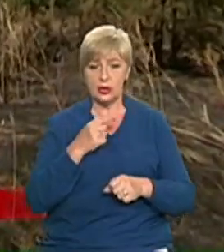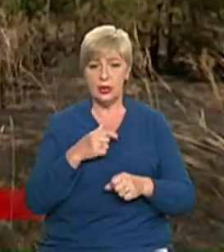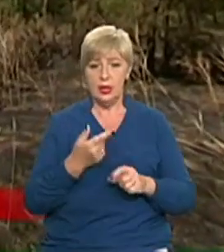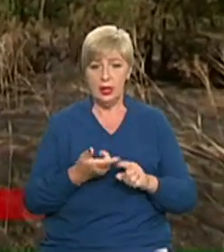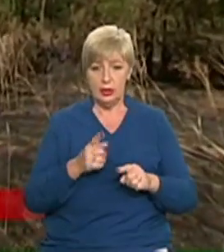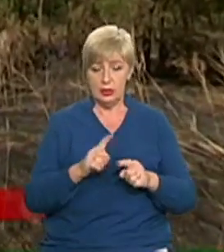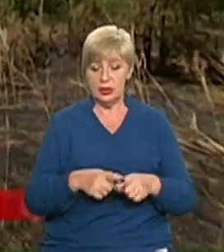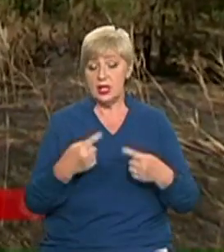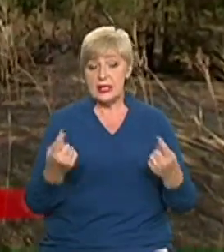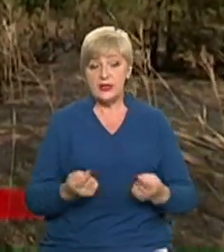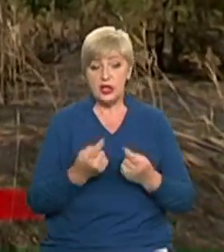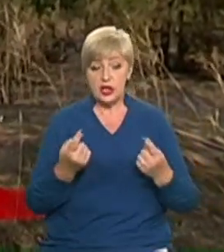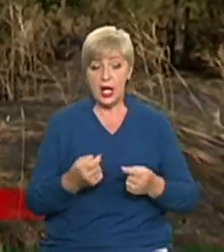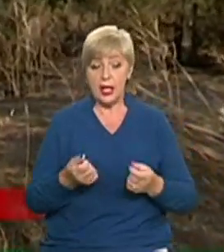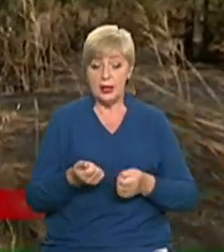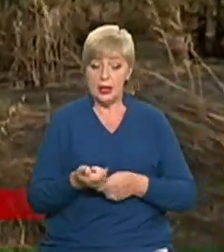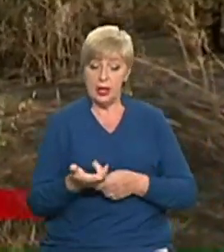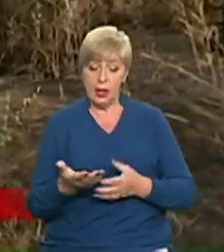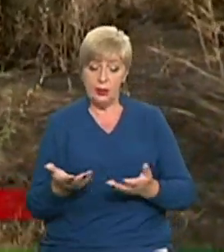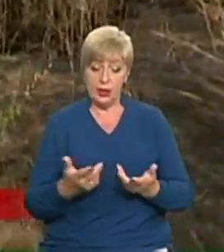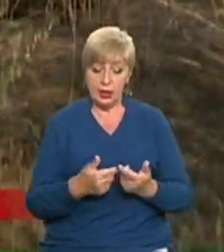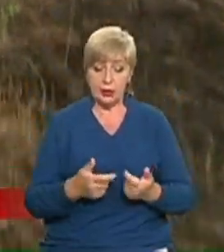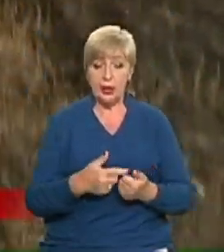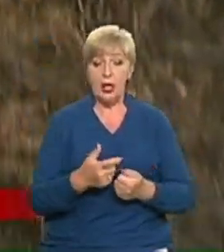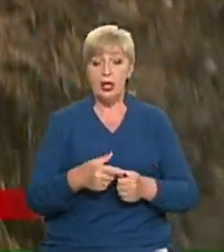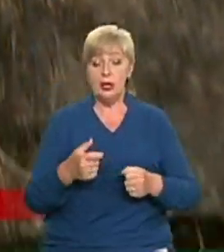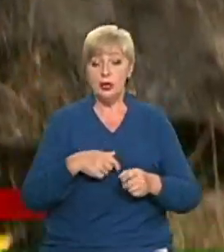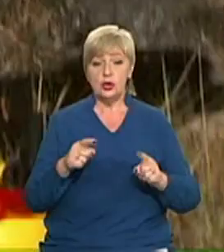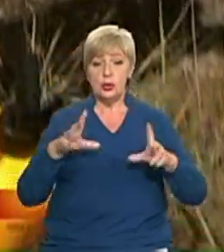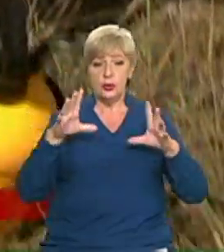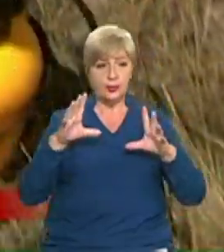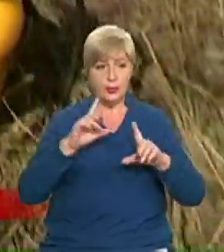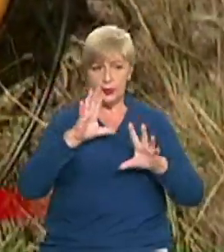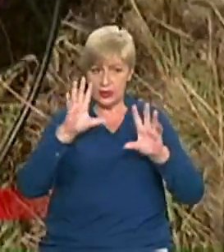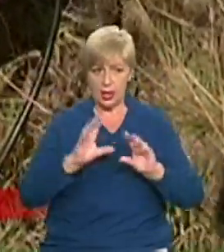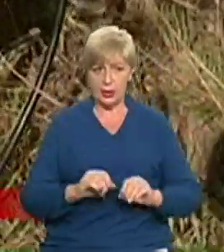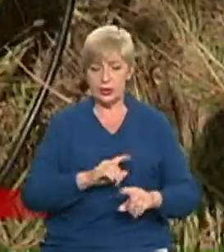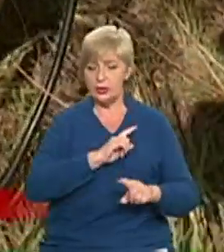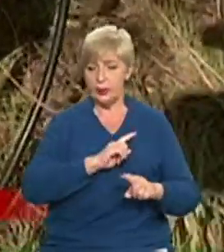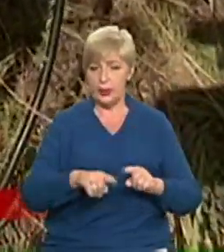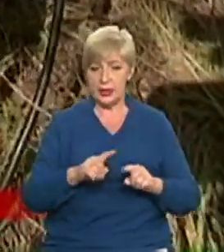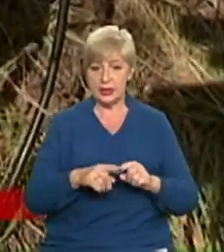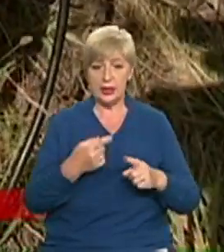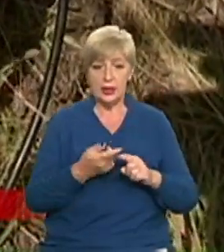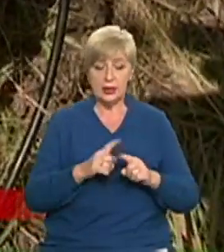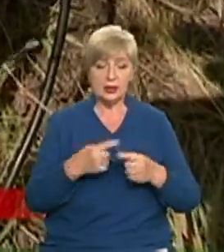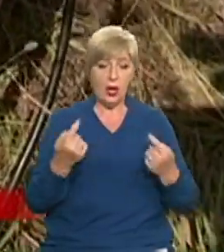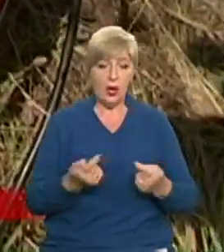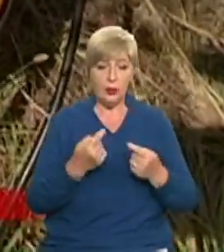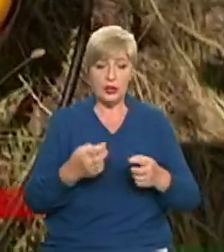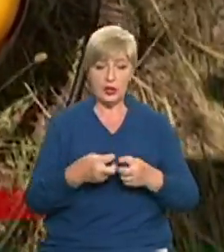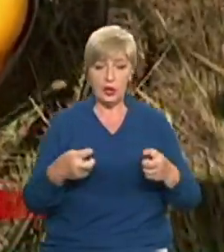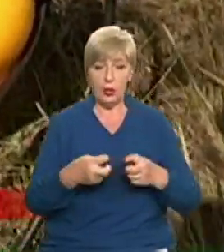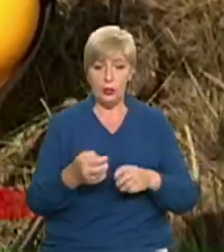набір пожежника-волонтера, який дозволяє швидко загасити степову або навіть лісову пожежу. Це звичайні гумові чоботи,